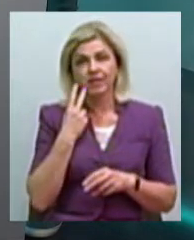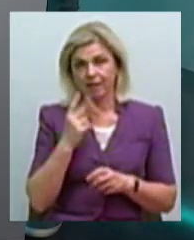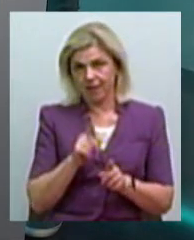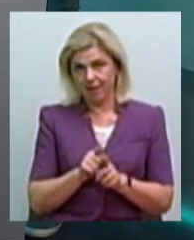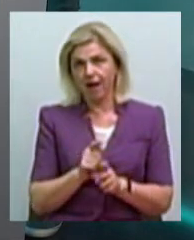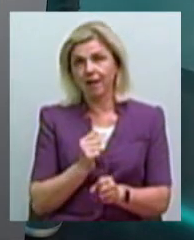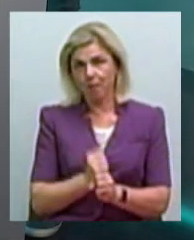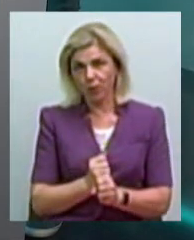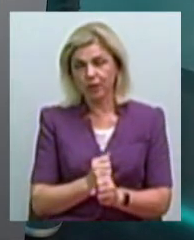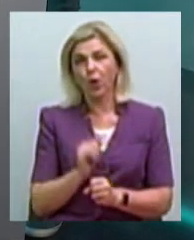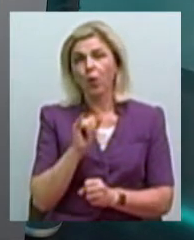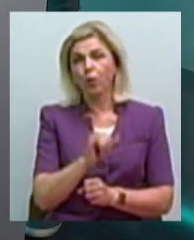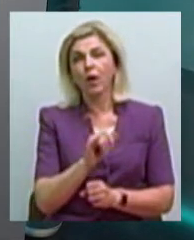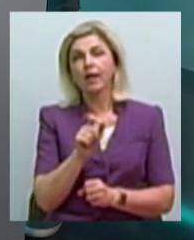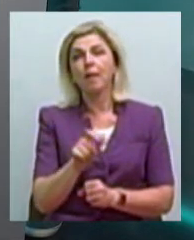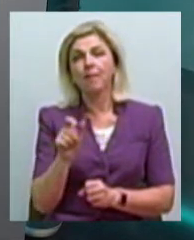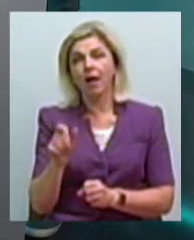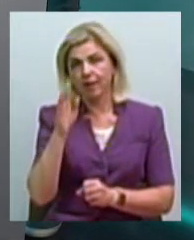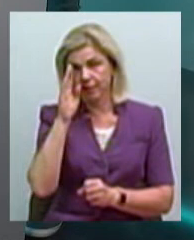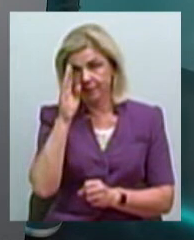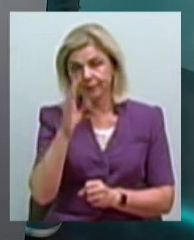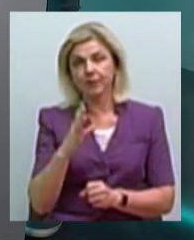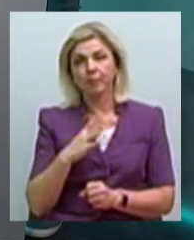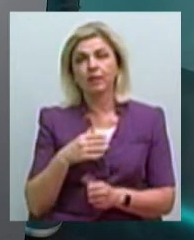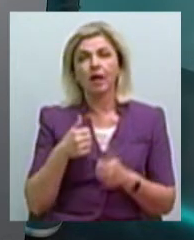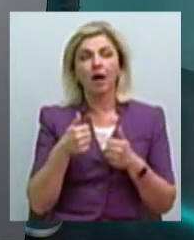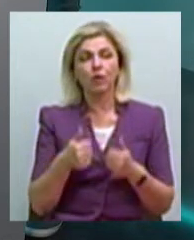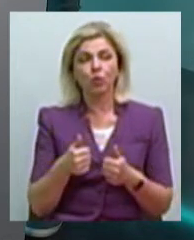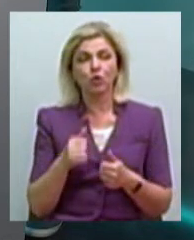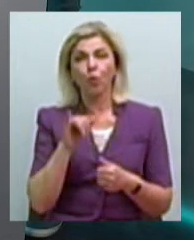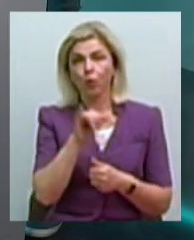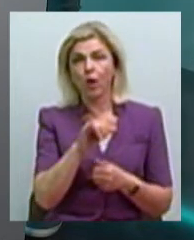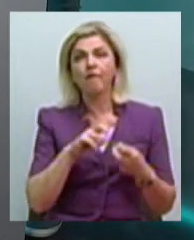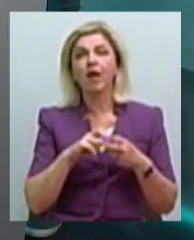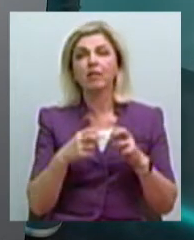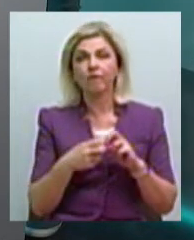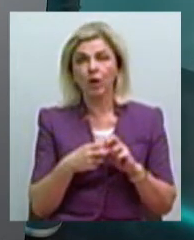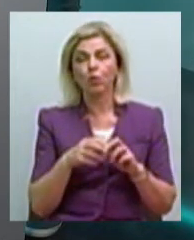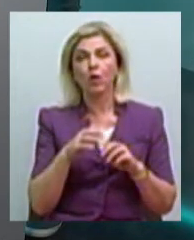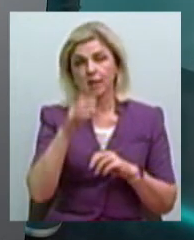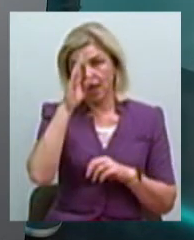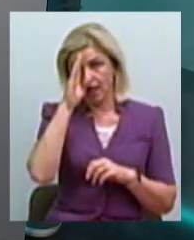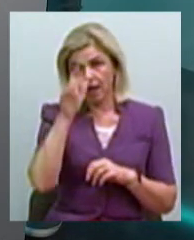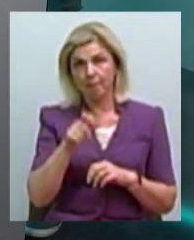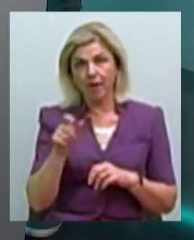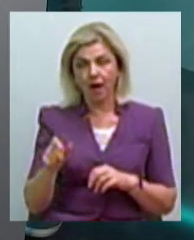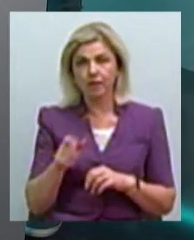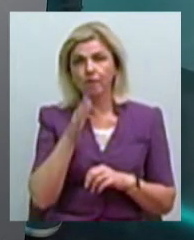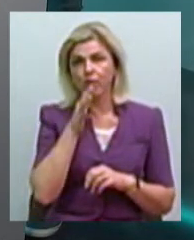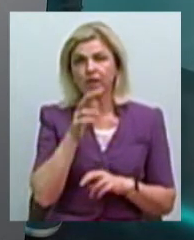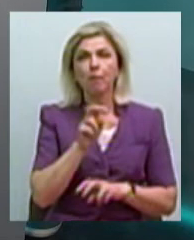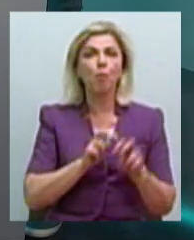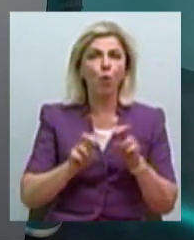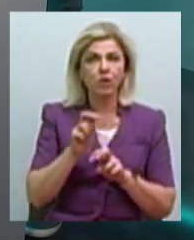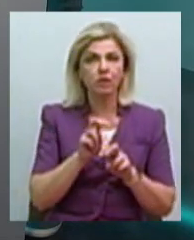ребят был хороший вот у Ивано-Франковских ребят, мы в процессе поиска